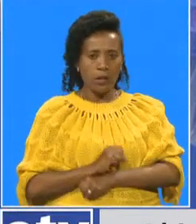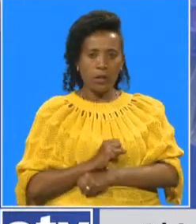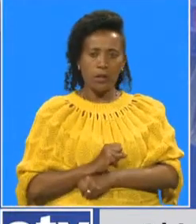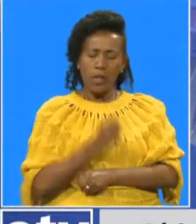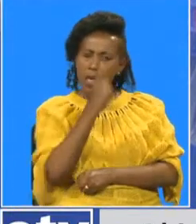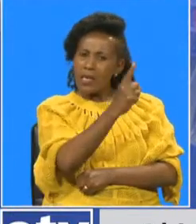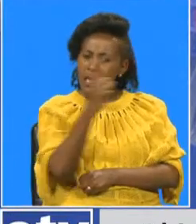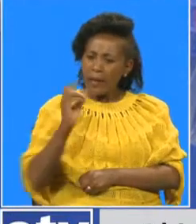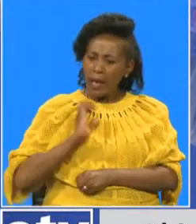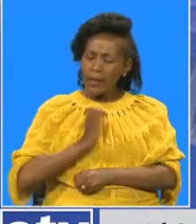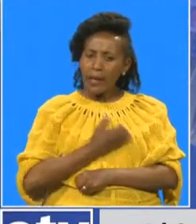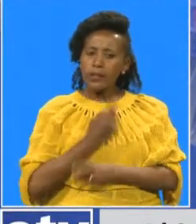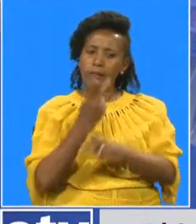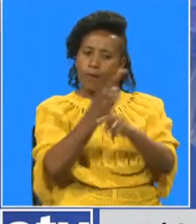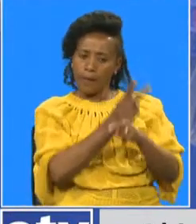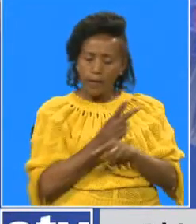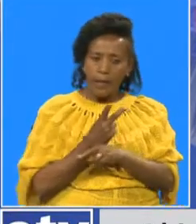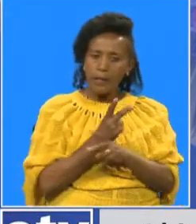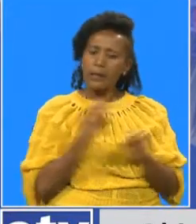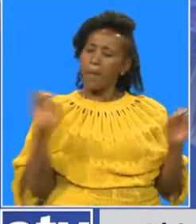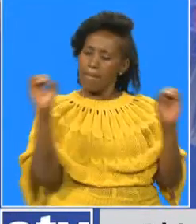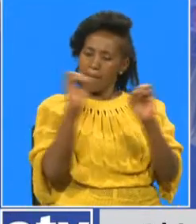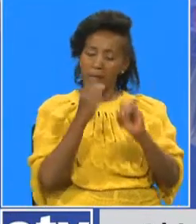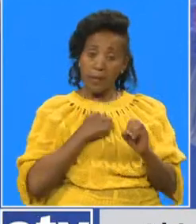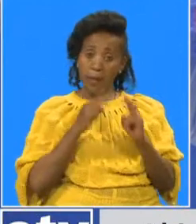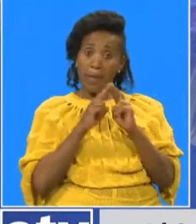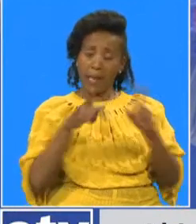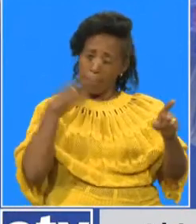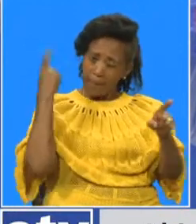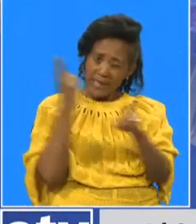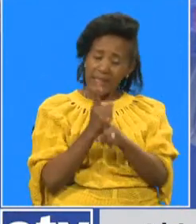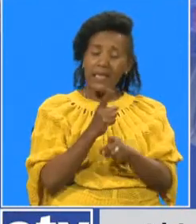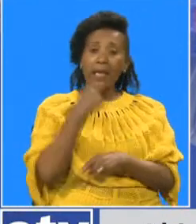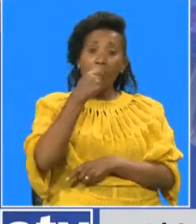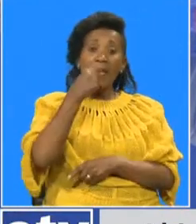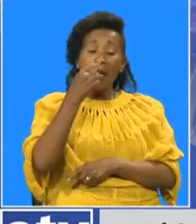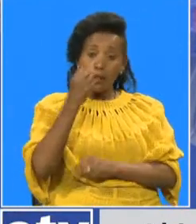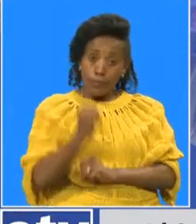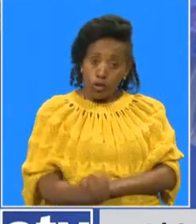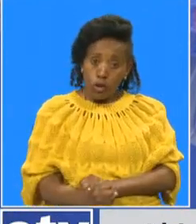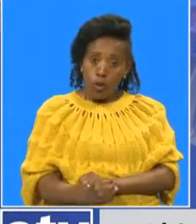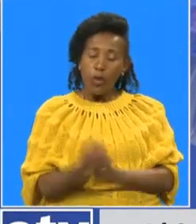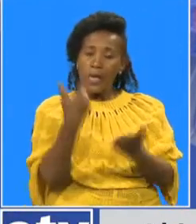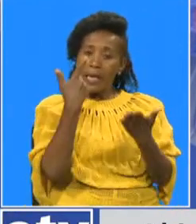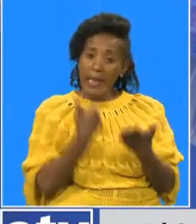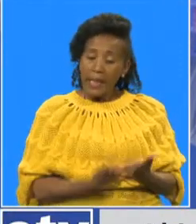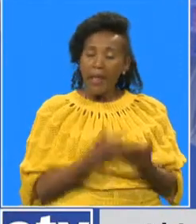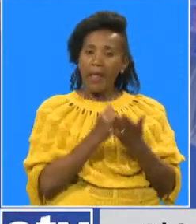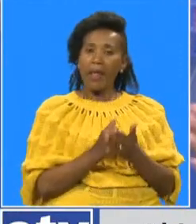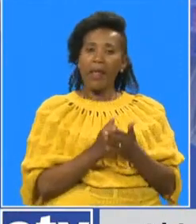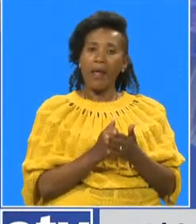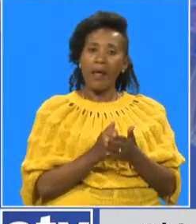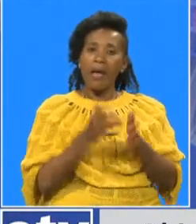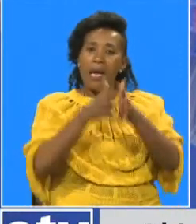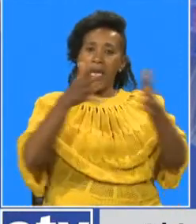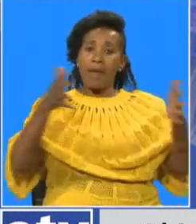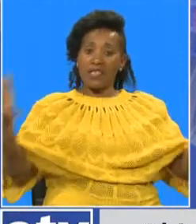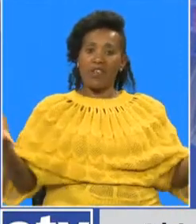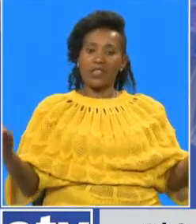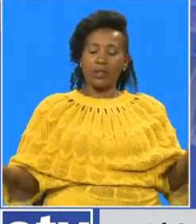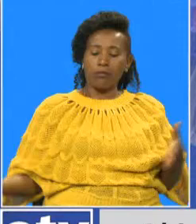ቢኮዝ እያንዳንዳችን ከተጠነቀቅን ምንም እኔ በጣም በእርግጠኝነት መናገር የምችለው ይሄ የመስፋፋቱ